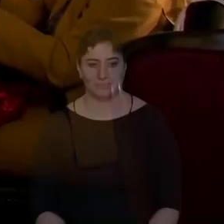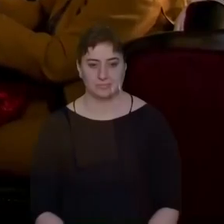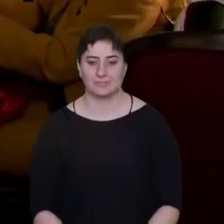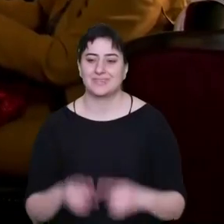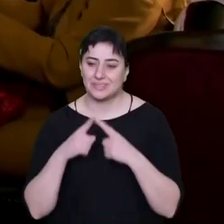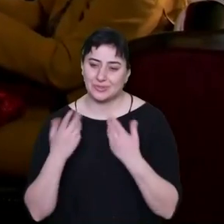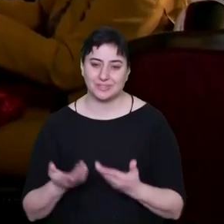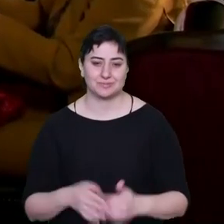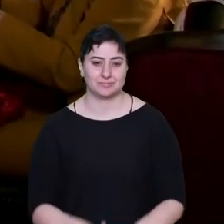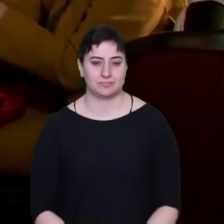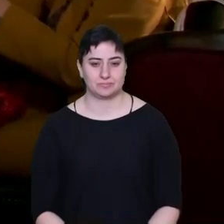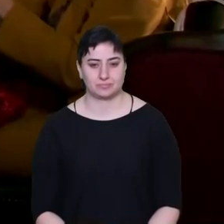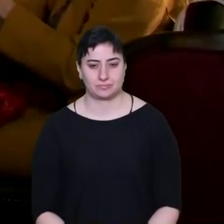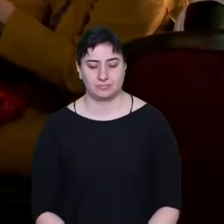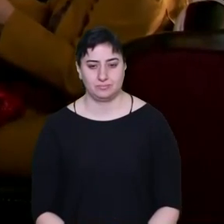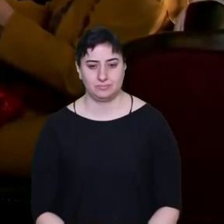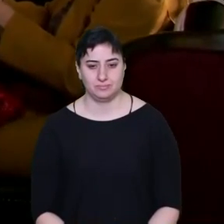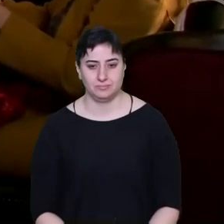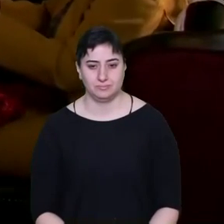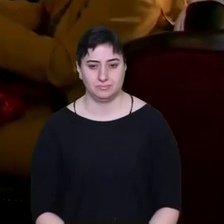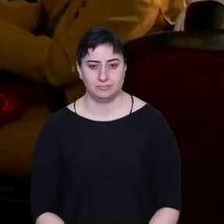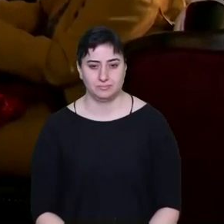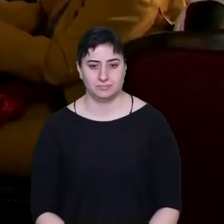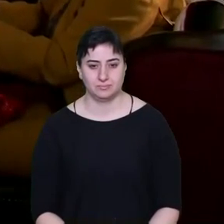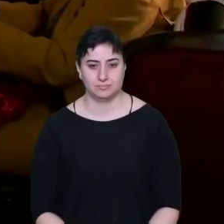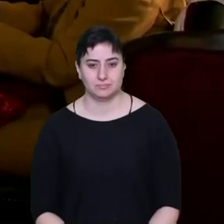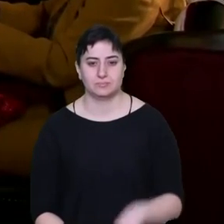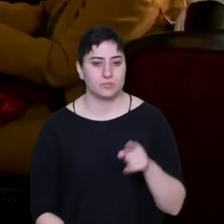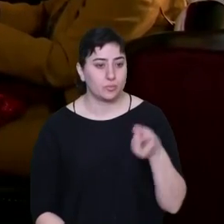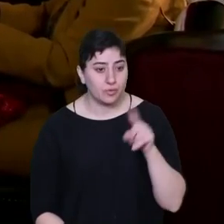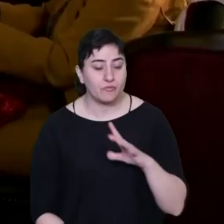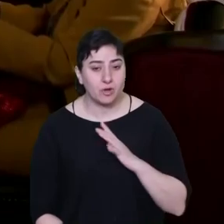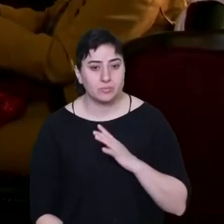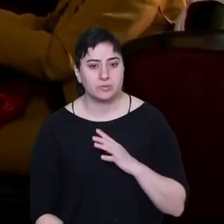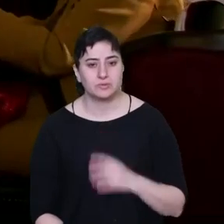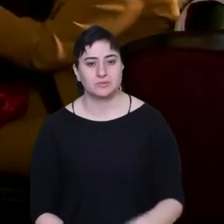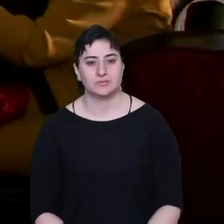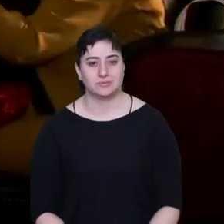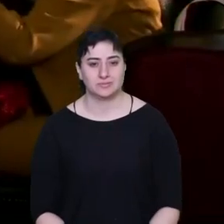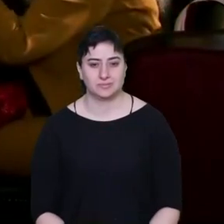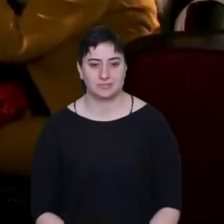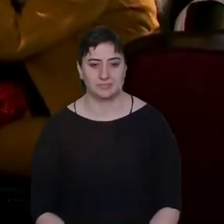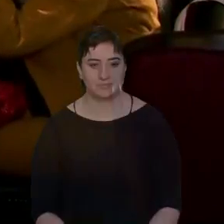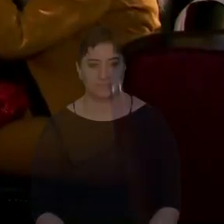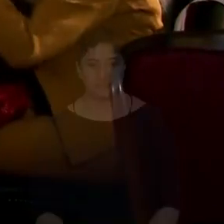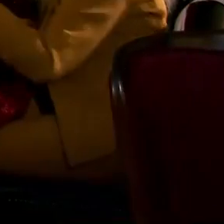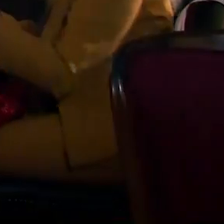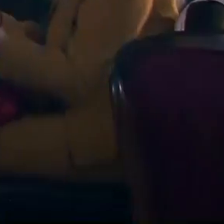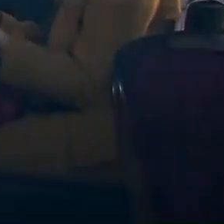Teşekkür ederim. Timuçin'in gözü tavada kalan menemende. Bir yumurta daha var mı ya? Mahmut olmaz mı diye elini